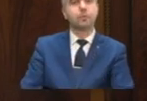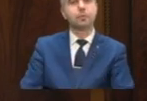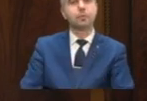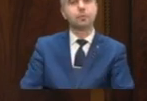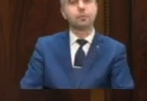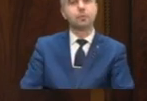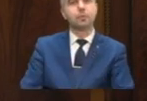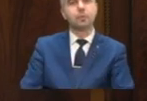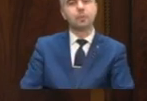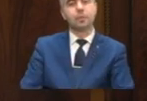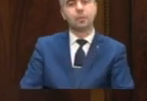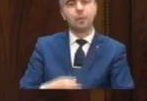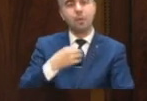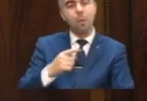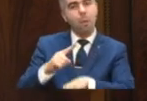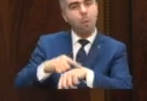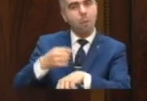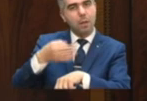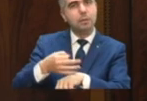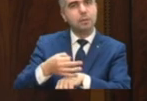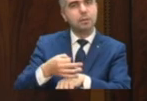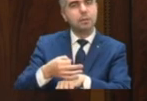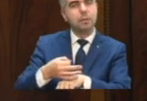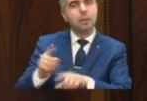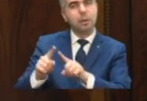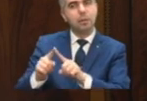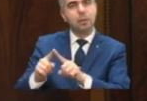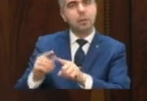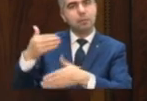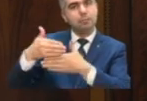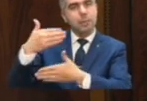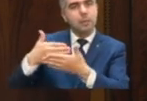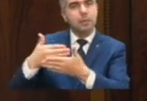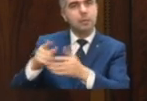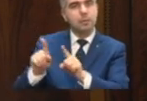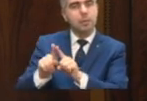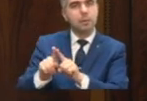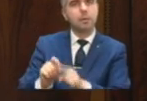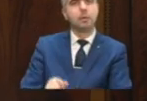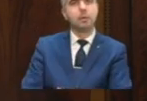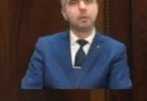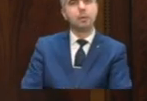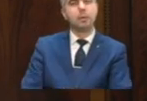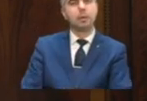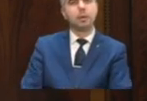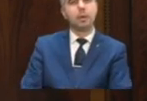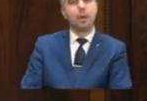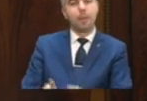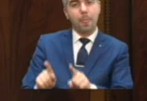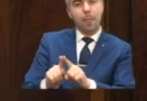كنظن بأن جاء الوقت بأن هذا القطاع يكون كنحسبوه من بين القطاعات اللي هي